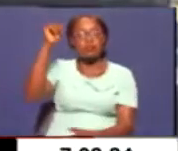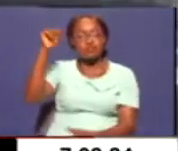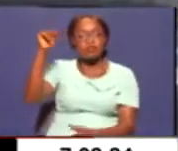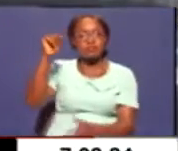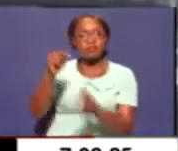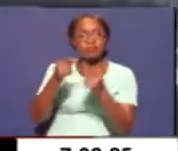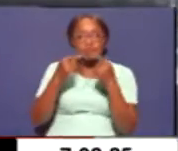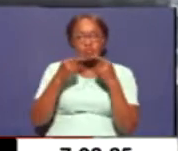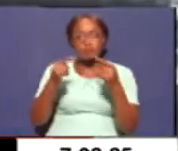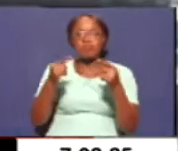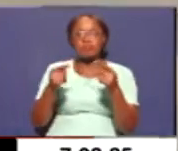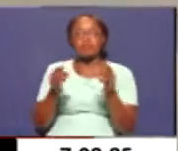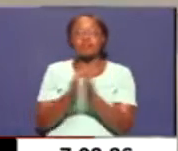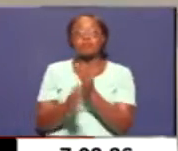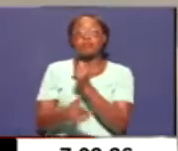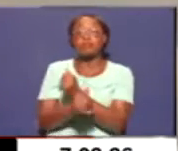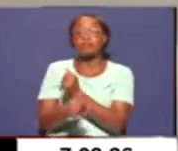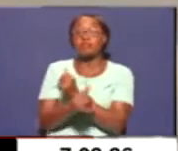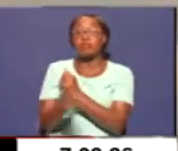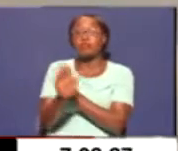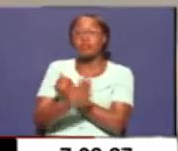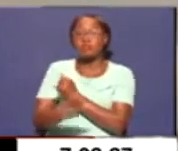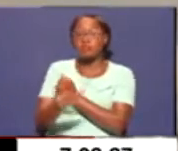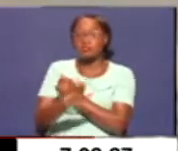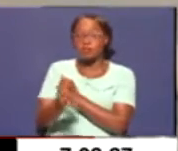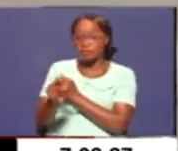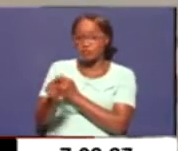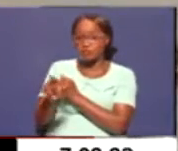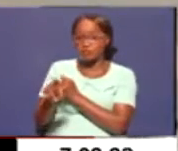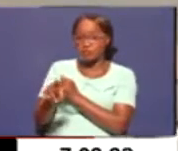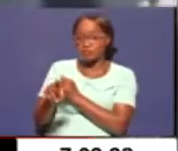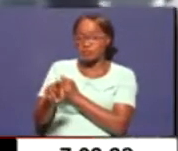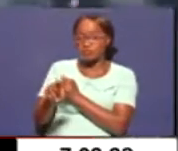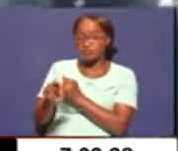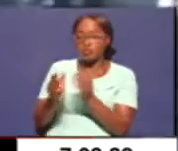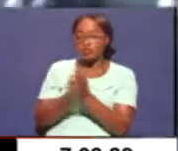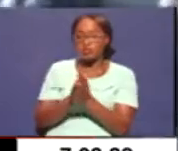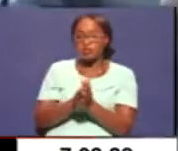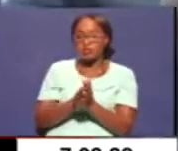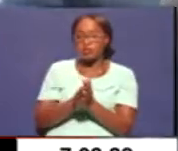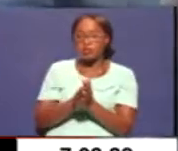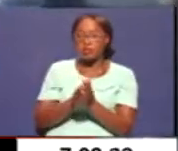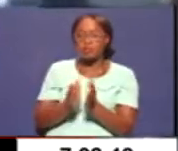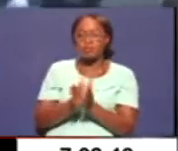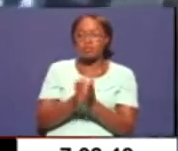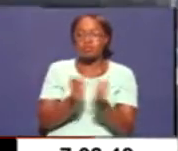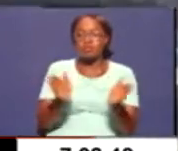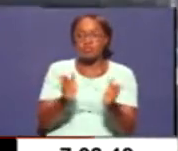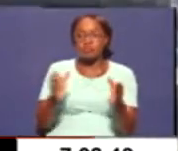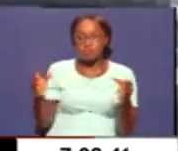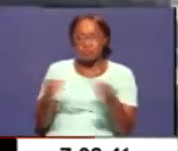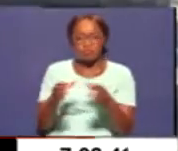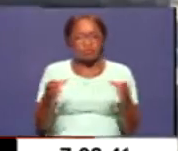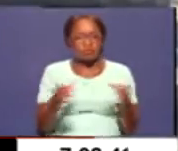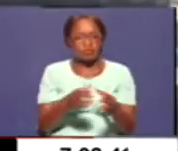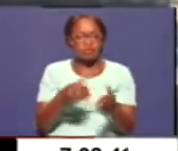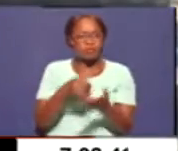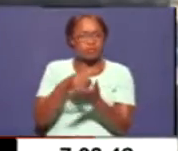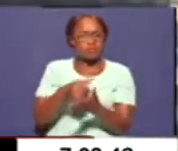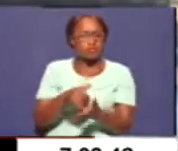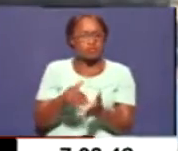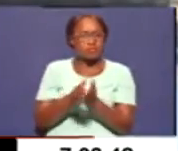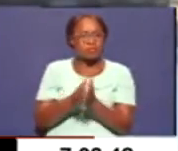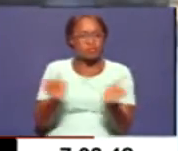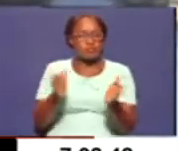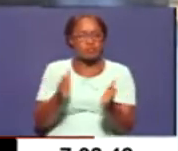akatangaza hali ya tahadhari nchini humo. Jemedari Abdel Fattah al-Burhan alisema makundi ya kisiasa yamekuwa yakichochea umma dhidi ya maafisa wa